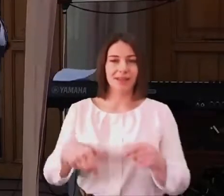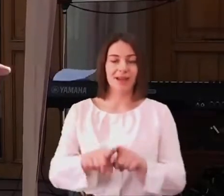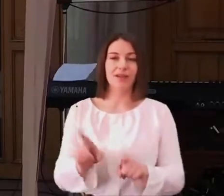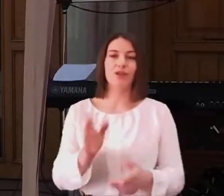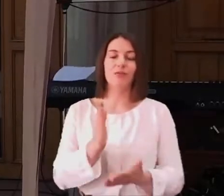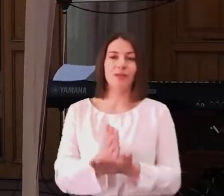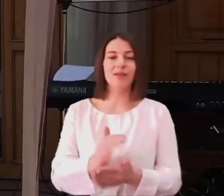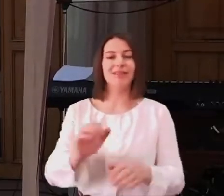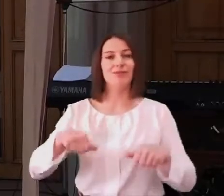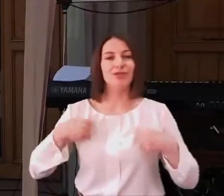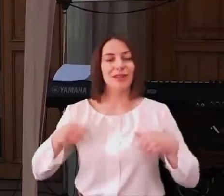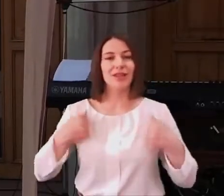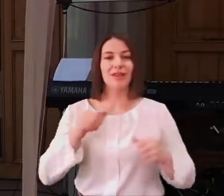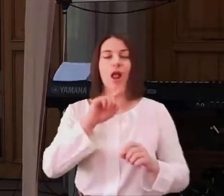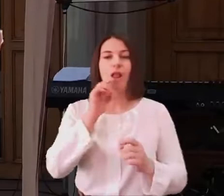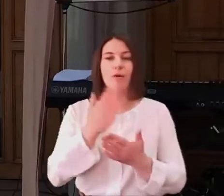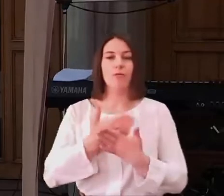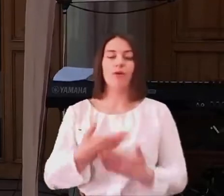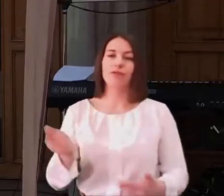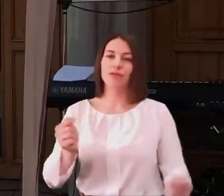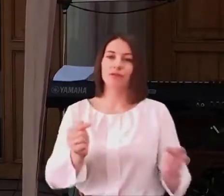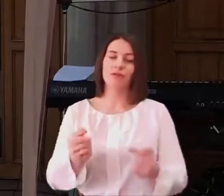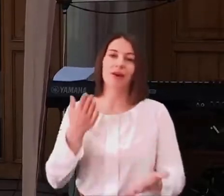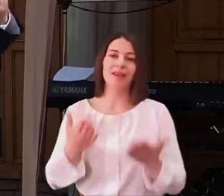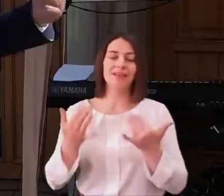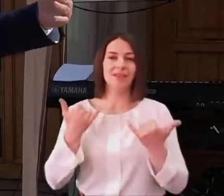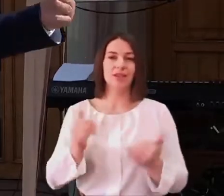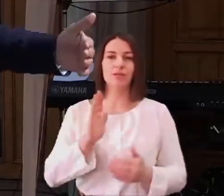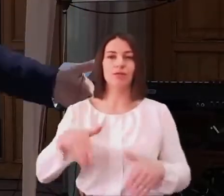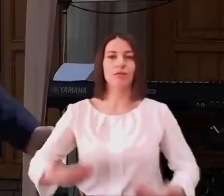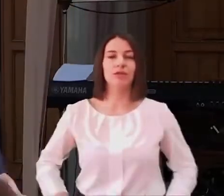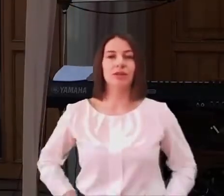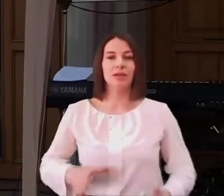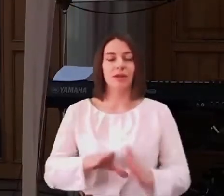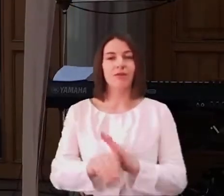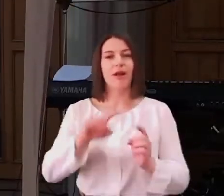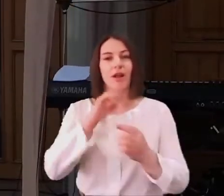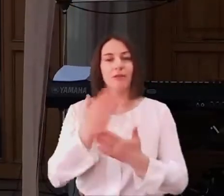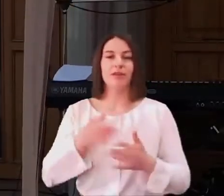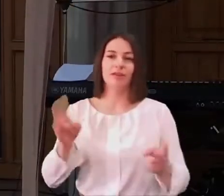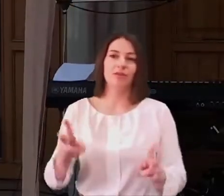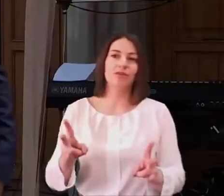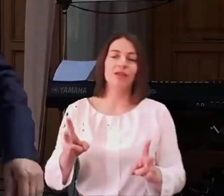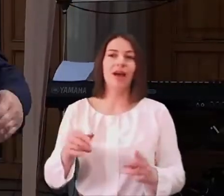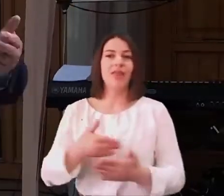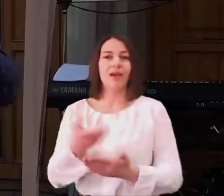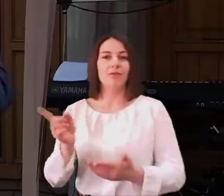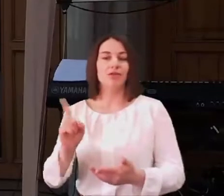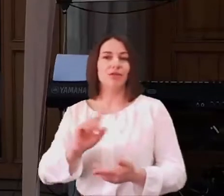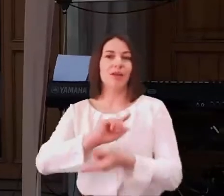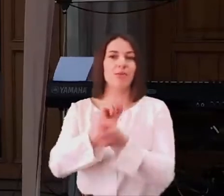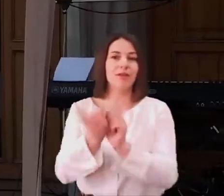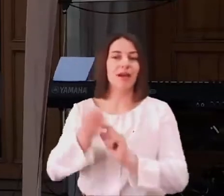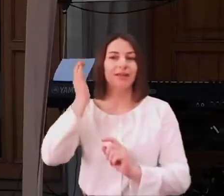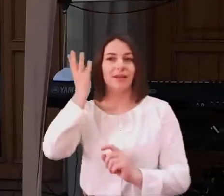мы каждый день будем жить в любви, то нам ничего не придется менять, зная, что Иисус придет через неделю, что очень скоро,